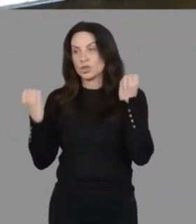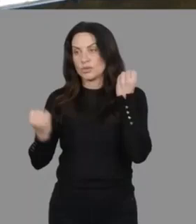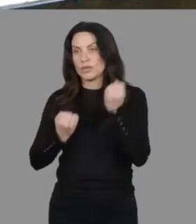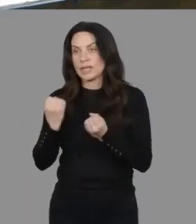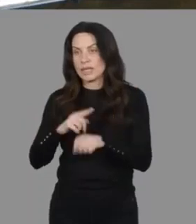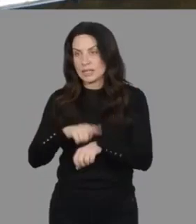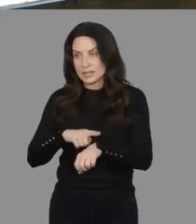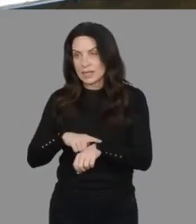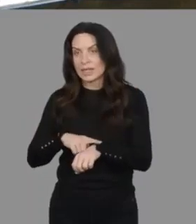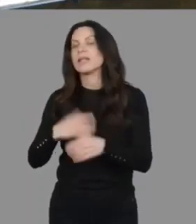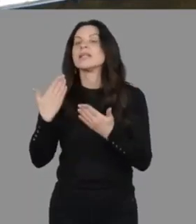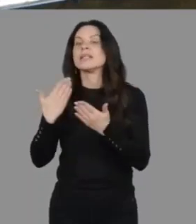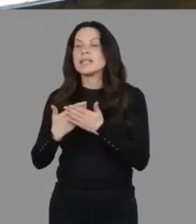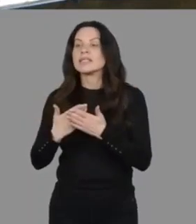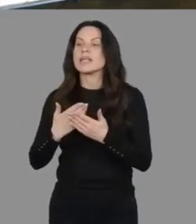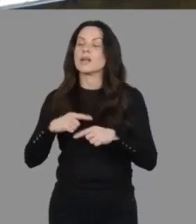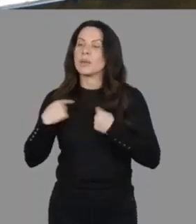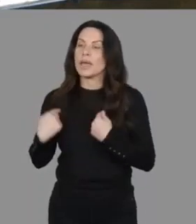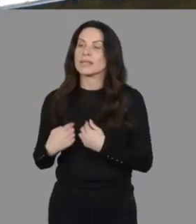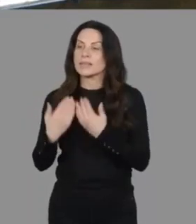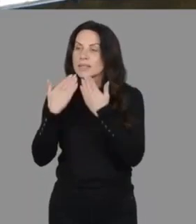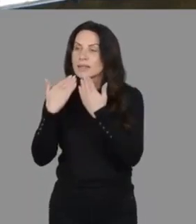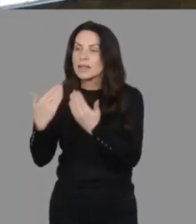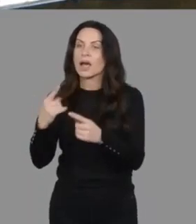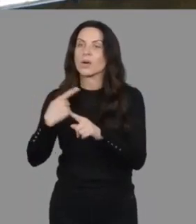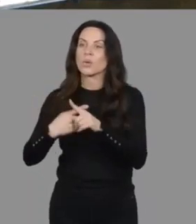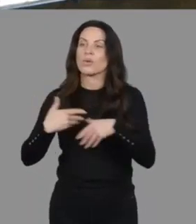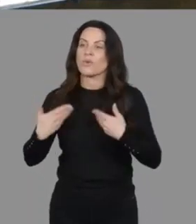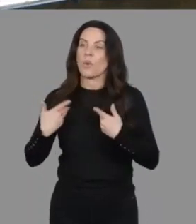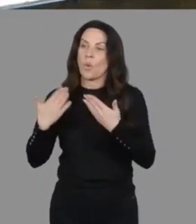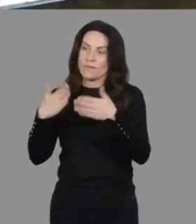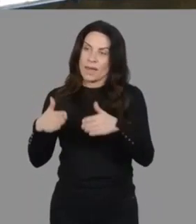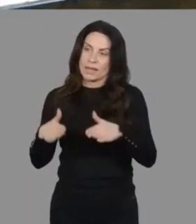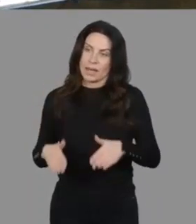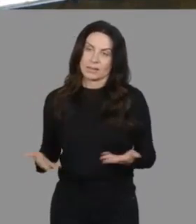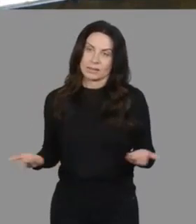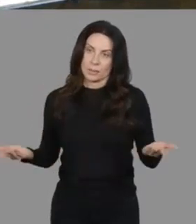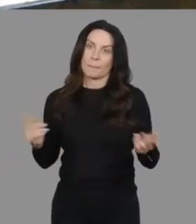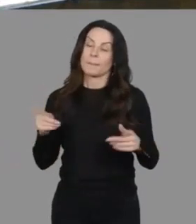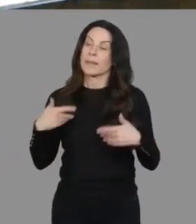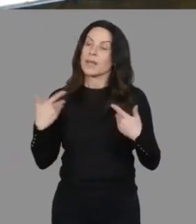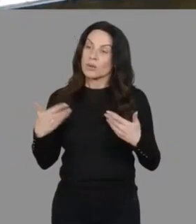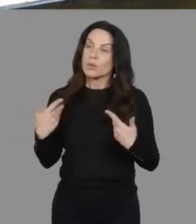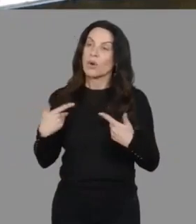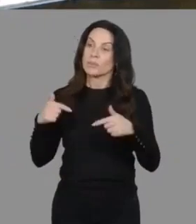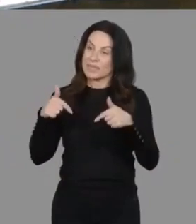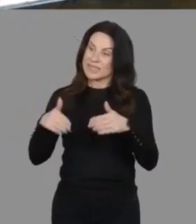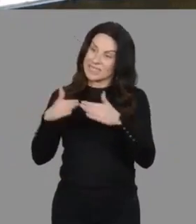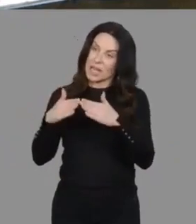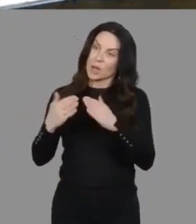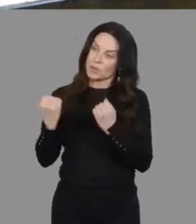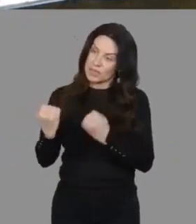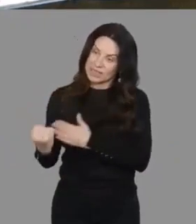Deswegen herzlichen Dank und frohe Weihnachten. Und ich freue mich, wenn wir diesen Haushalt kraftvoll beschließen. Danke.